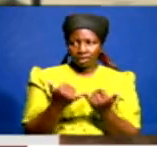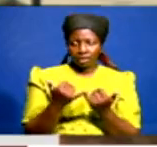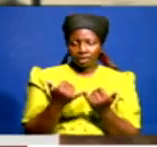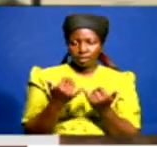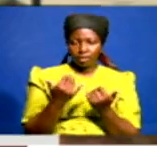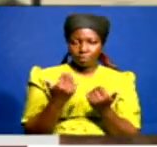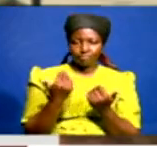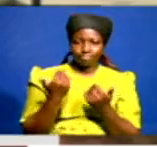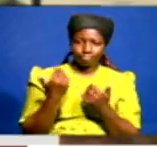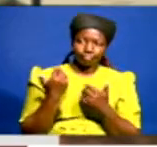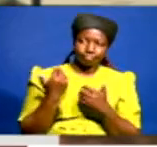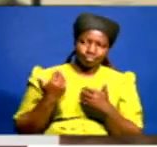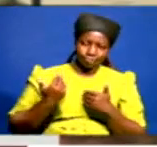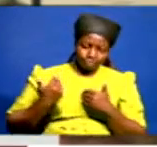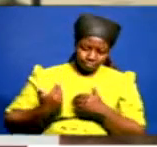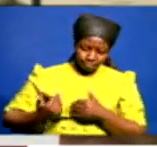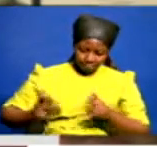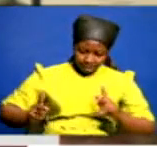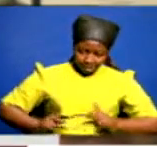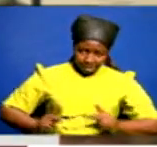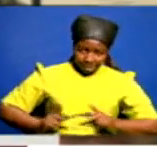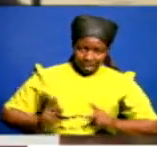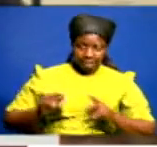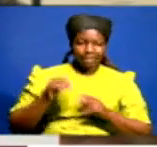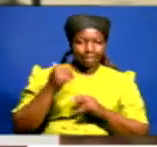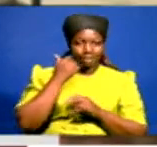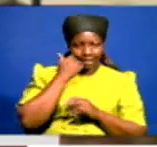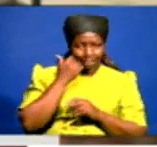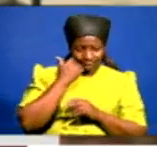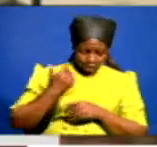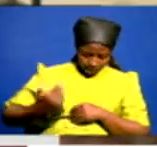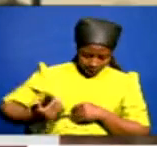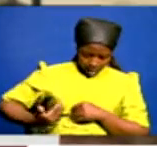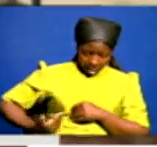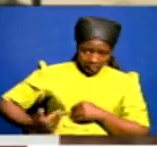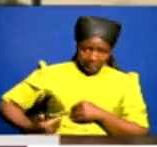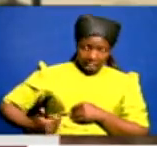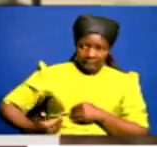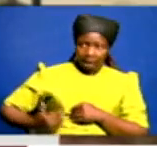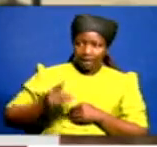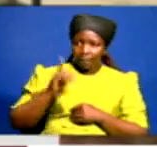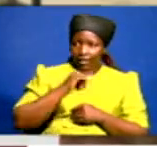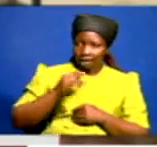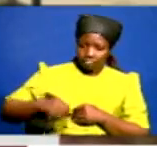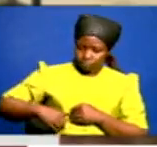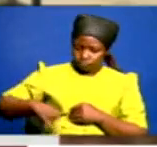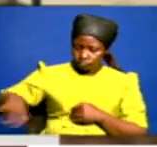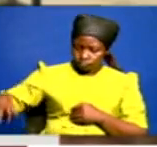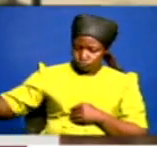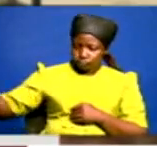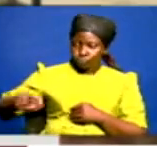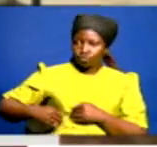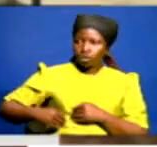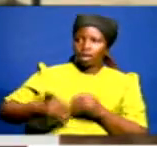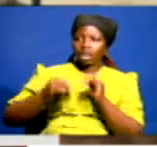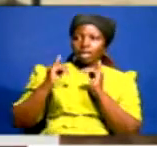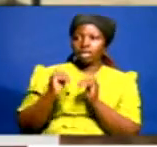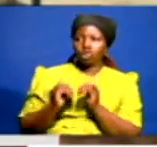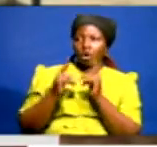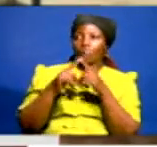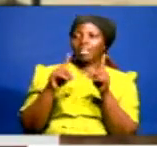upasuaji, kwani alikuwa na shida ya figo na alifanyiwa kidney transplant japokuwa miezi